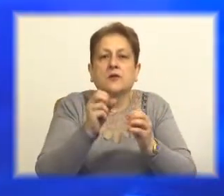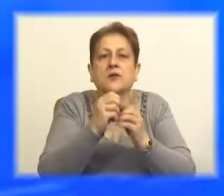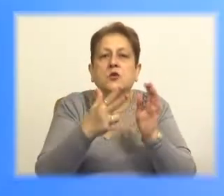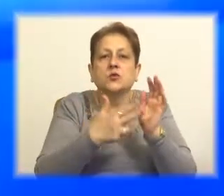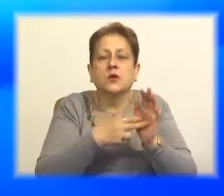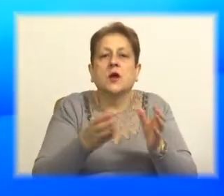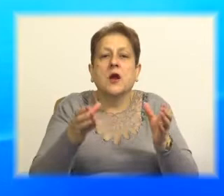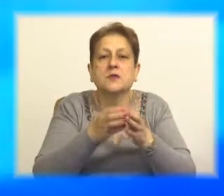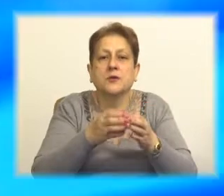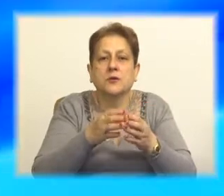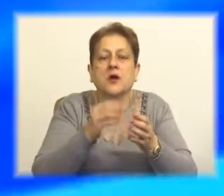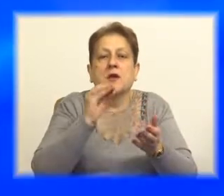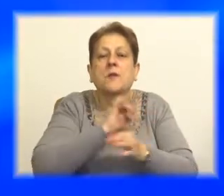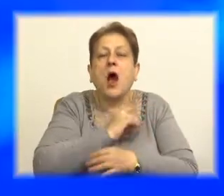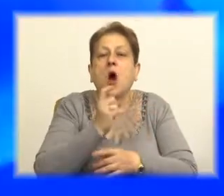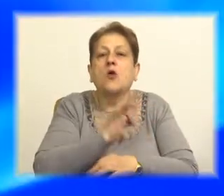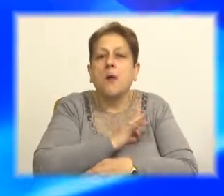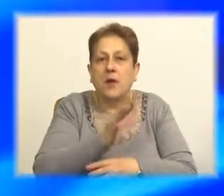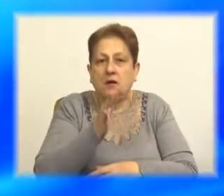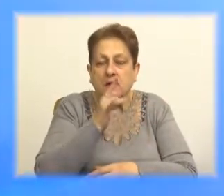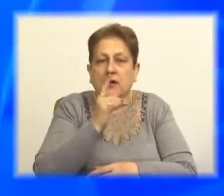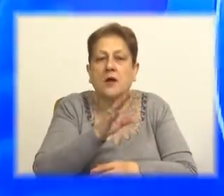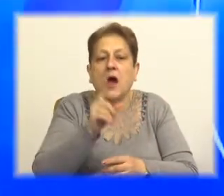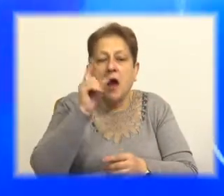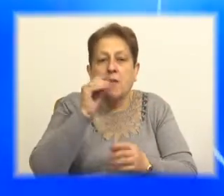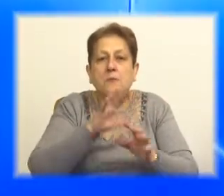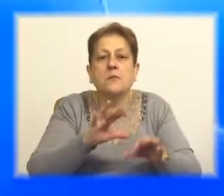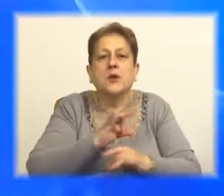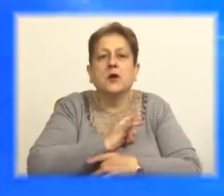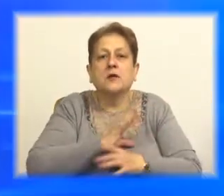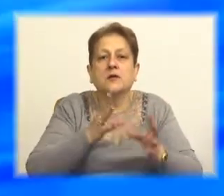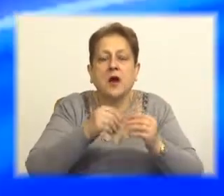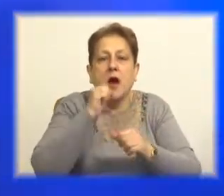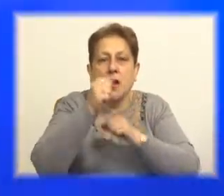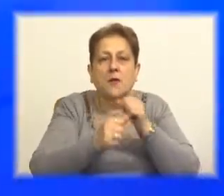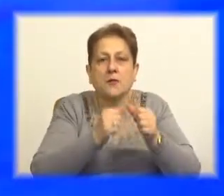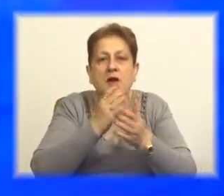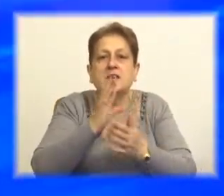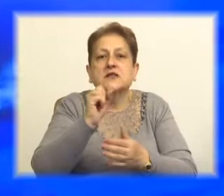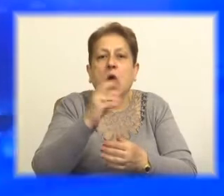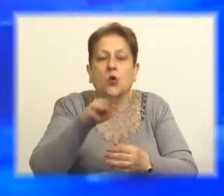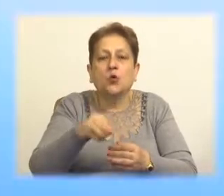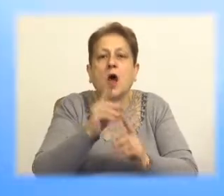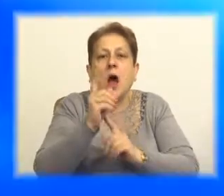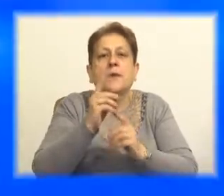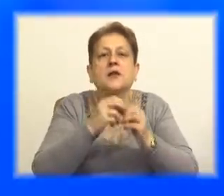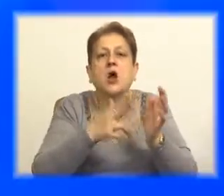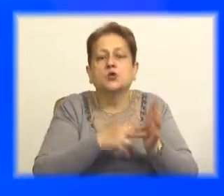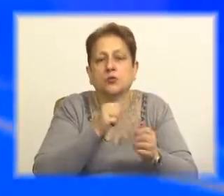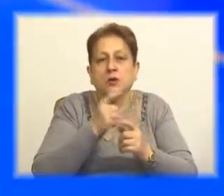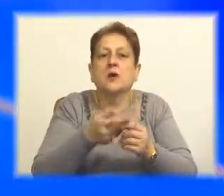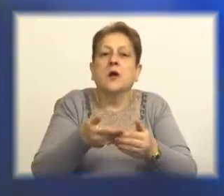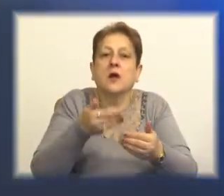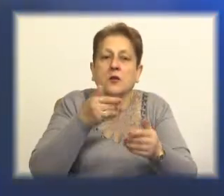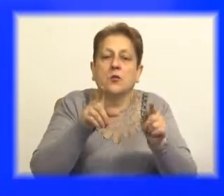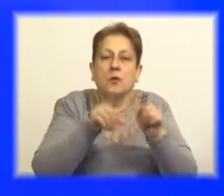2018-ին կազմակերպությունը նշեց 100-ամյակը։ Հայ մարմնակրթական ընդհանուր միությունը ամեն տարի նշում է սկաուտի օրը ապրիլի 18-ին, դրանից առաջ